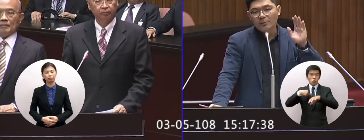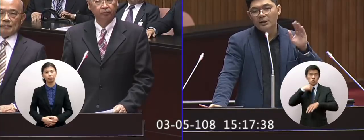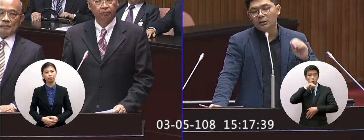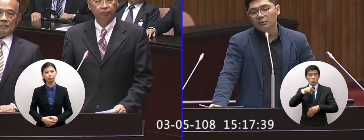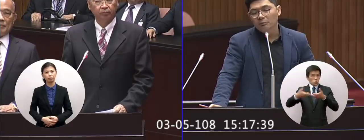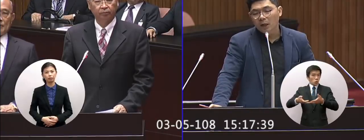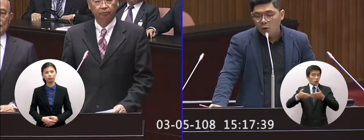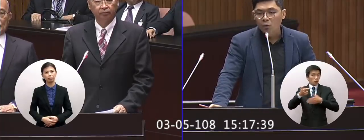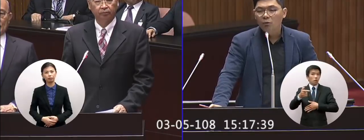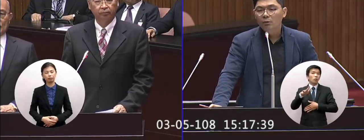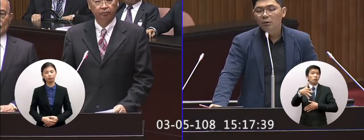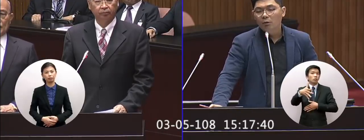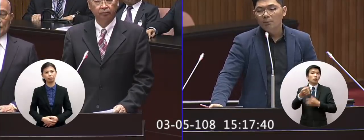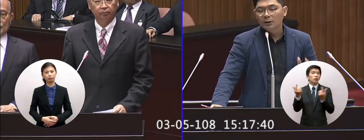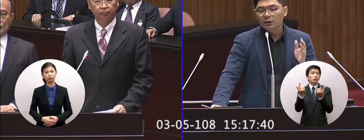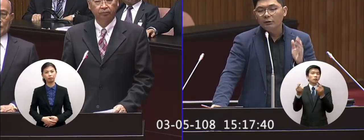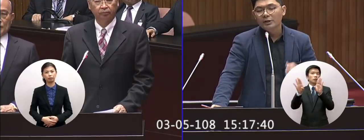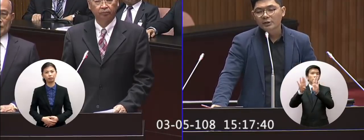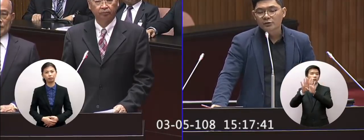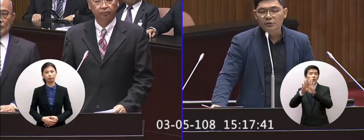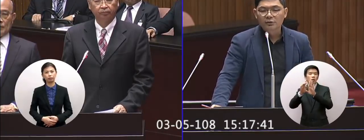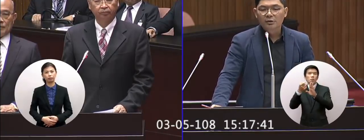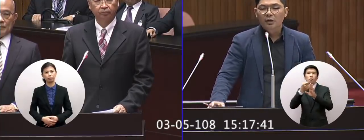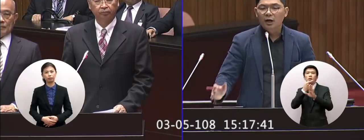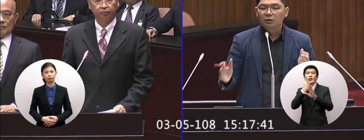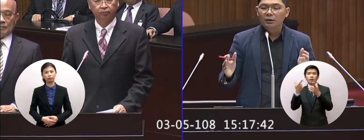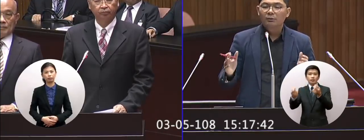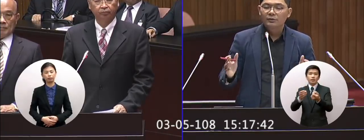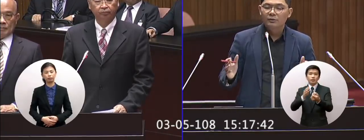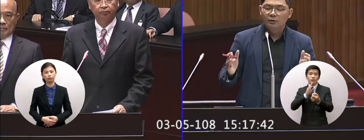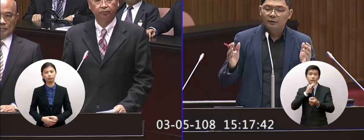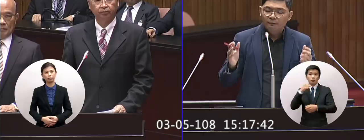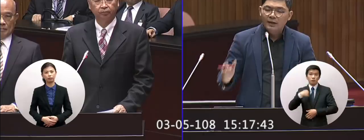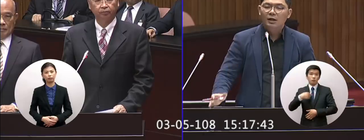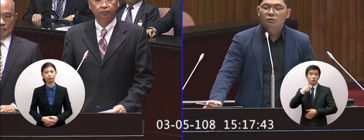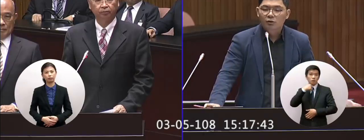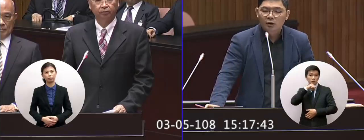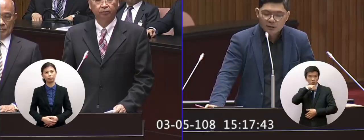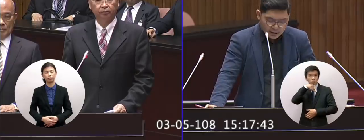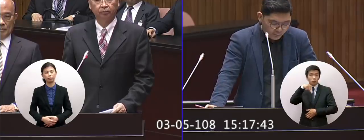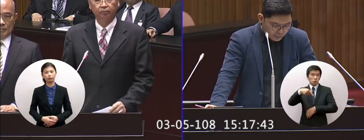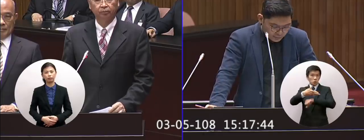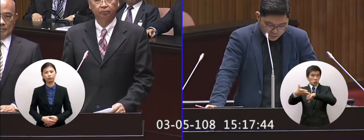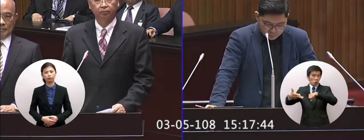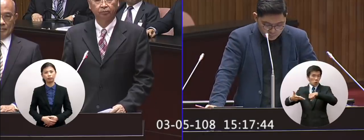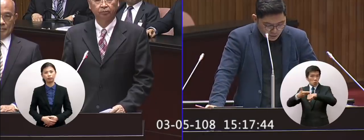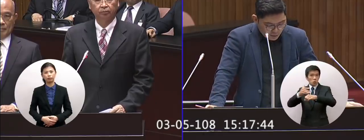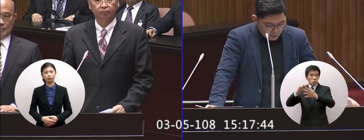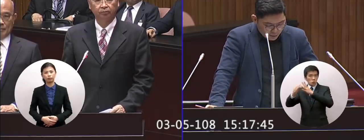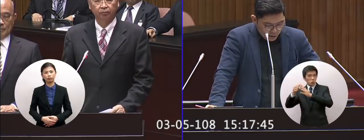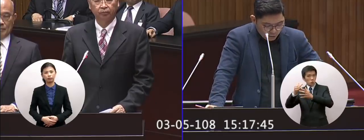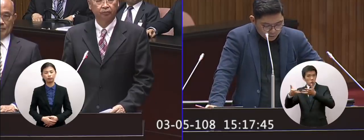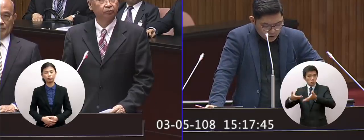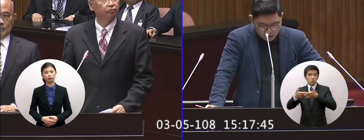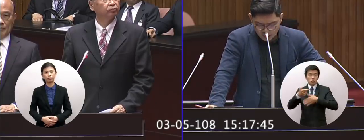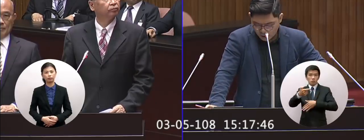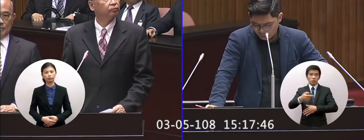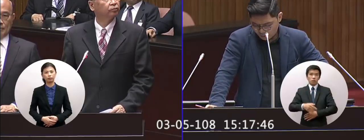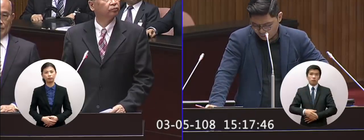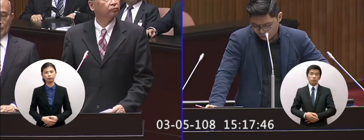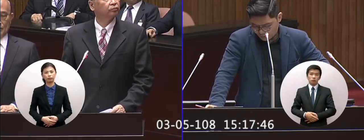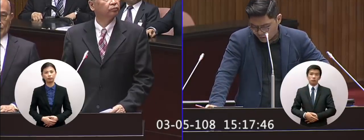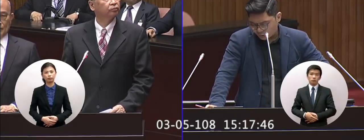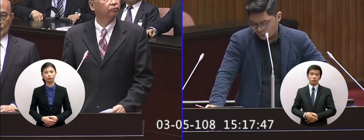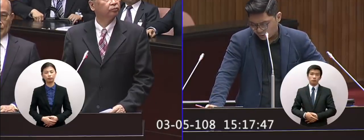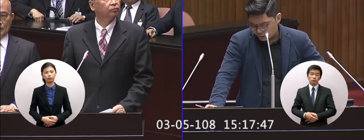们是太平洋的门户，我们的地缘政治还有地理位置有一个非常重要的战略特性。那我们当然知